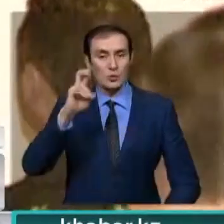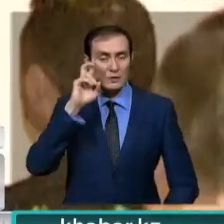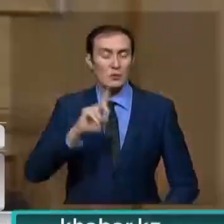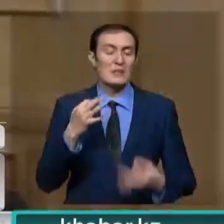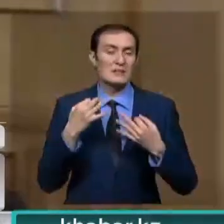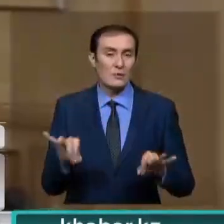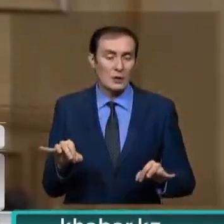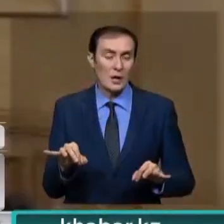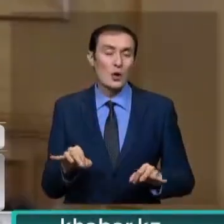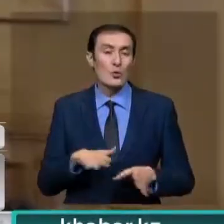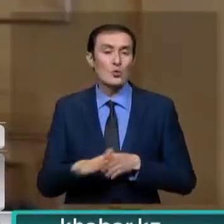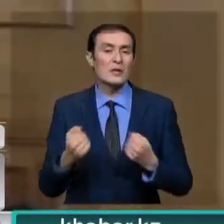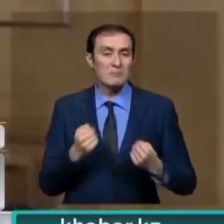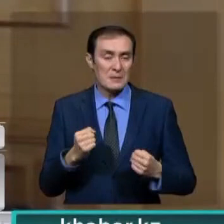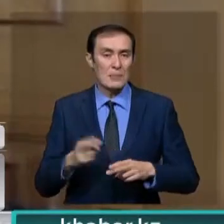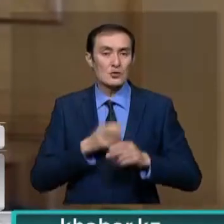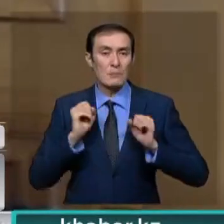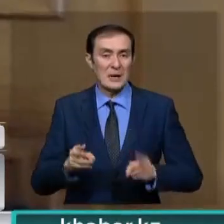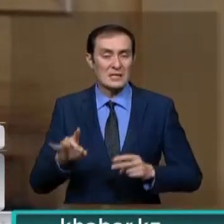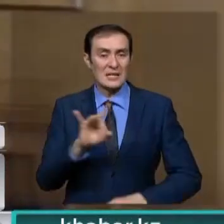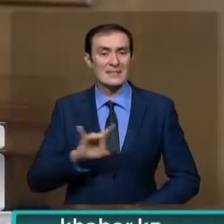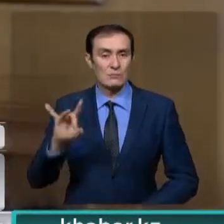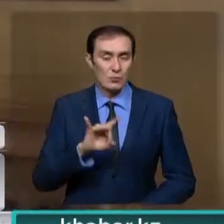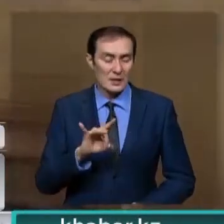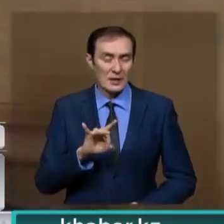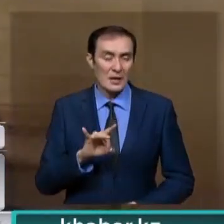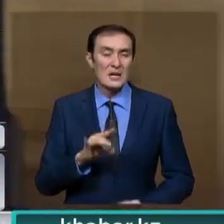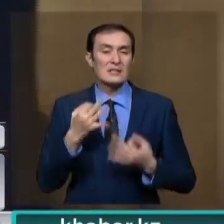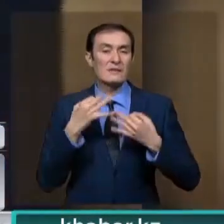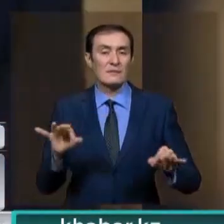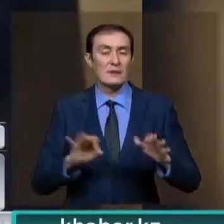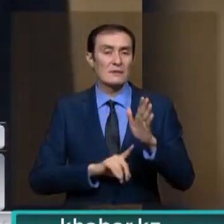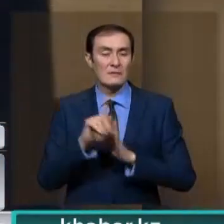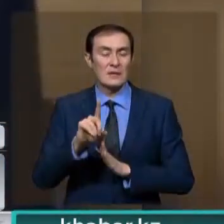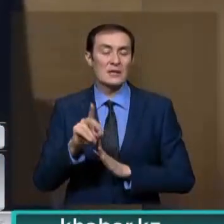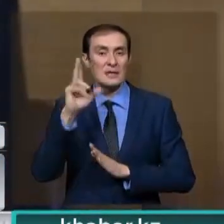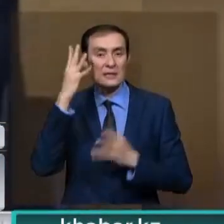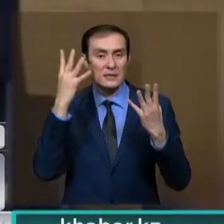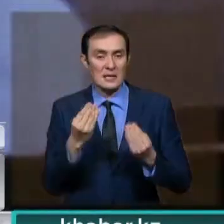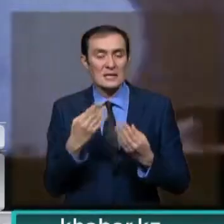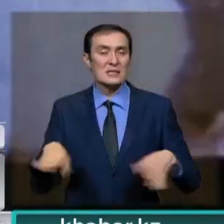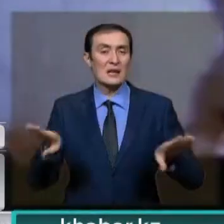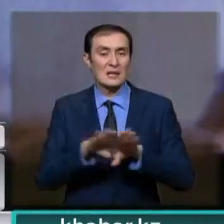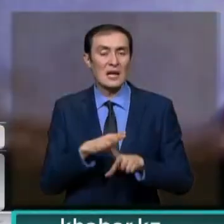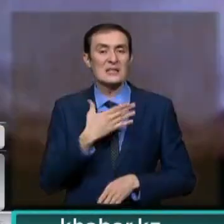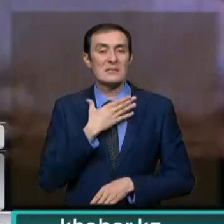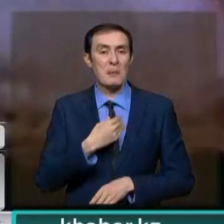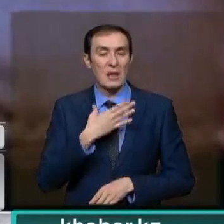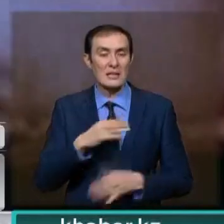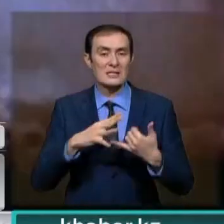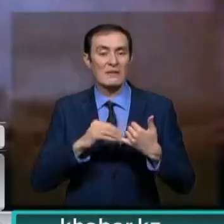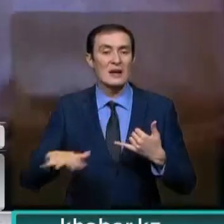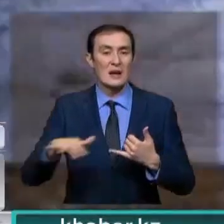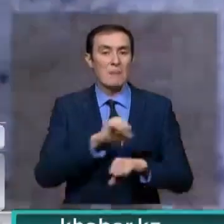позволило значительно укрепить безопасность республики рубежом независимости совпал и день закрыть и семипалатинского полигона